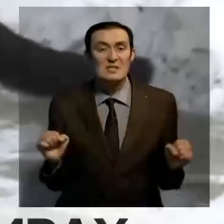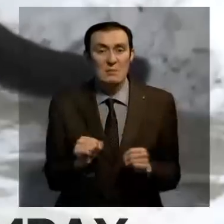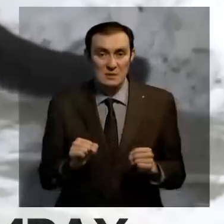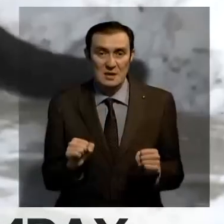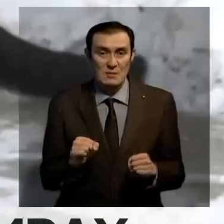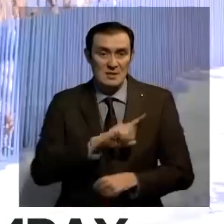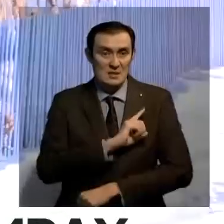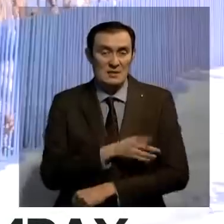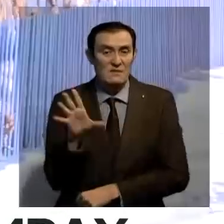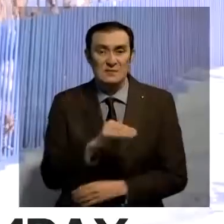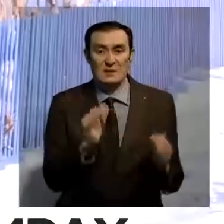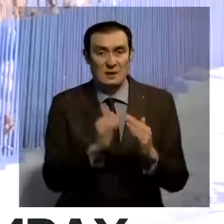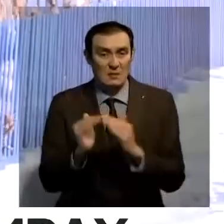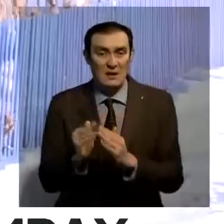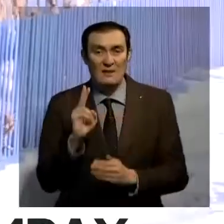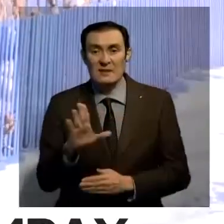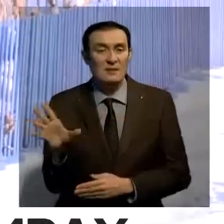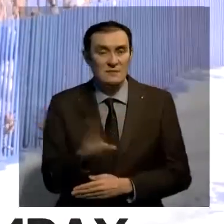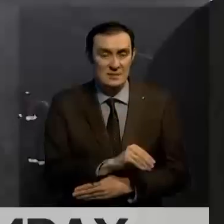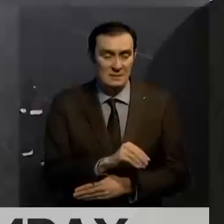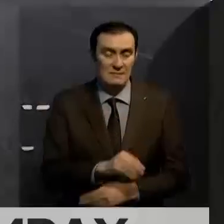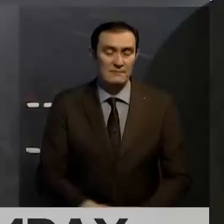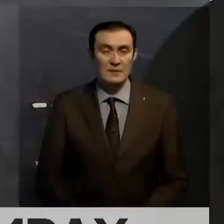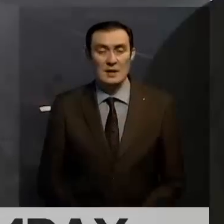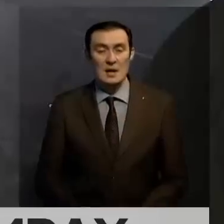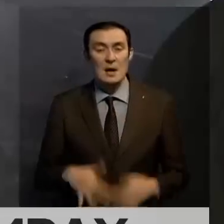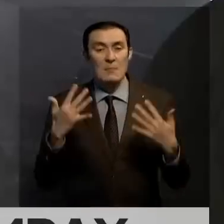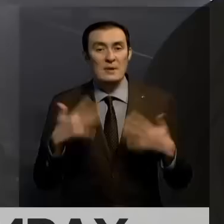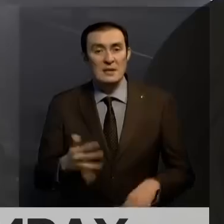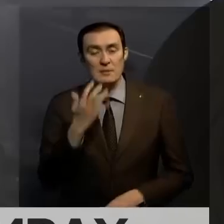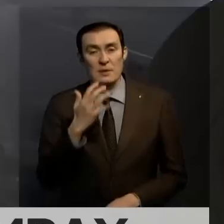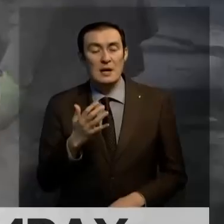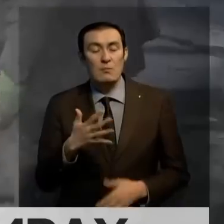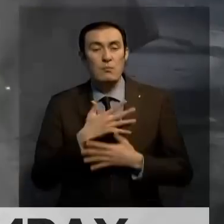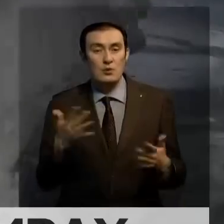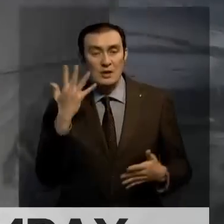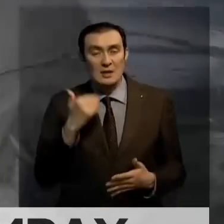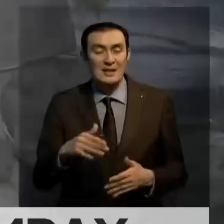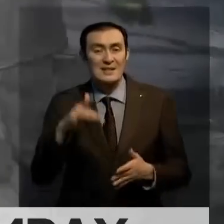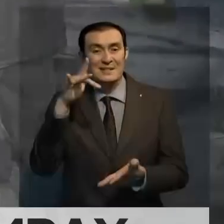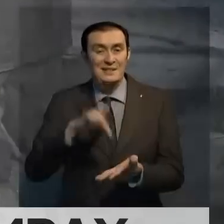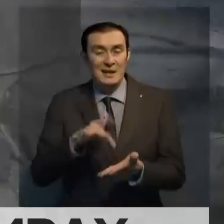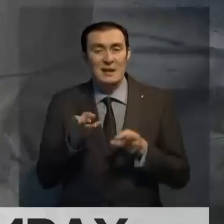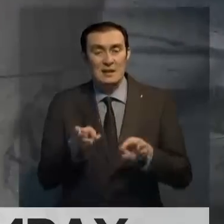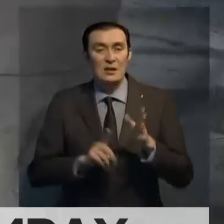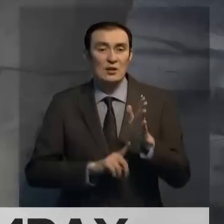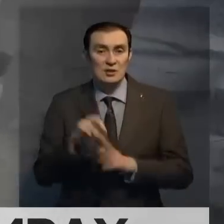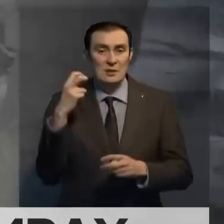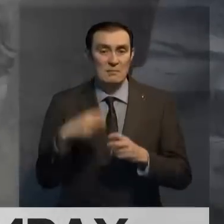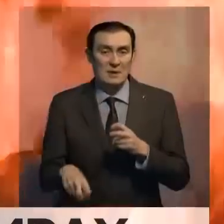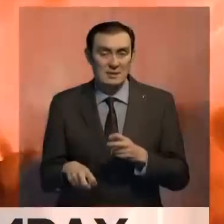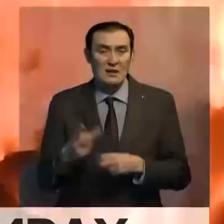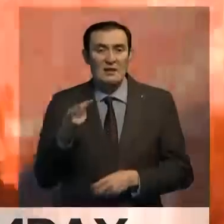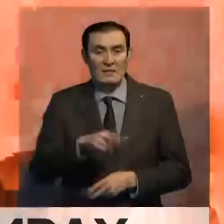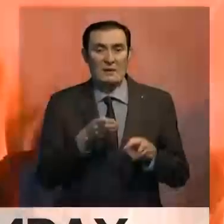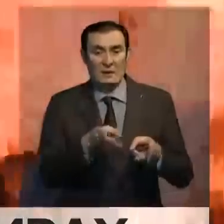сейчас конкретно, все дома замерзают, все квартиры абсолютно до единой. Потери тепла увеличились, когда на центральной котельной один за другим вышли из строя